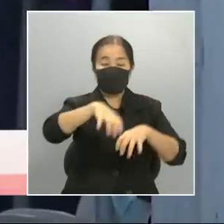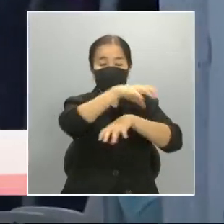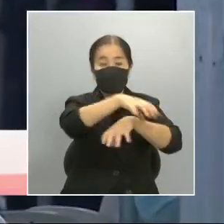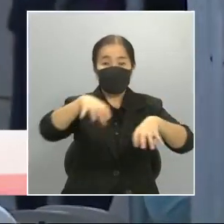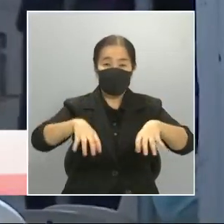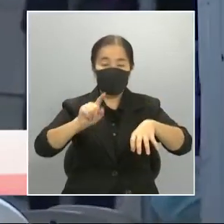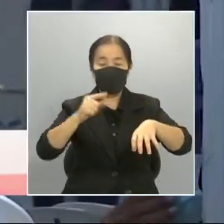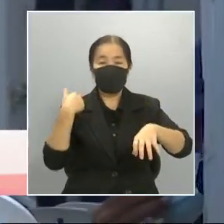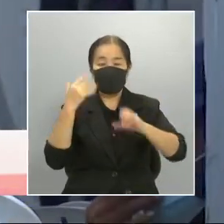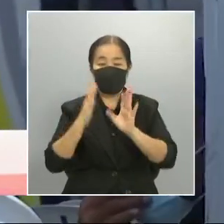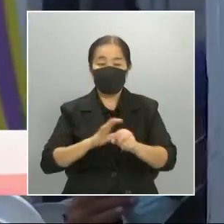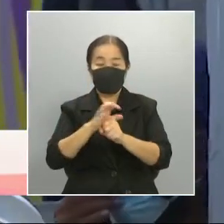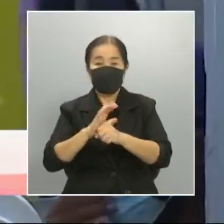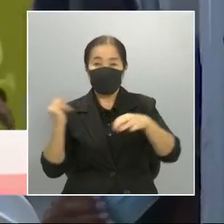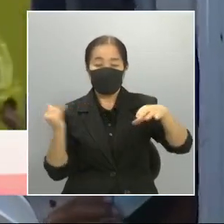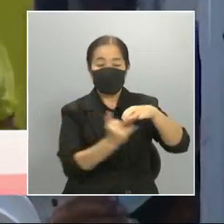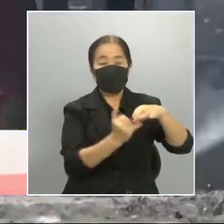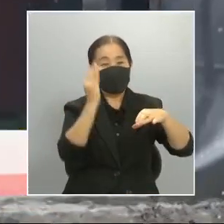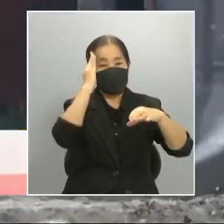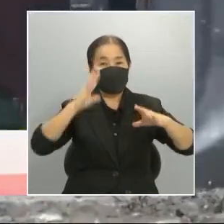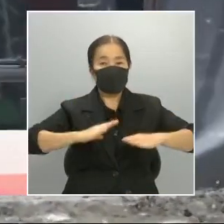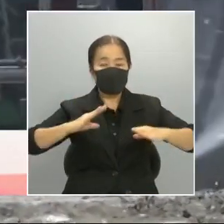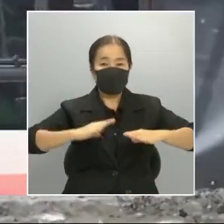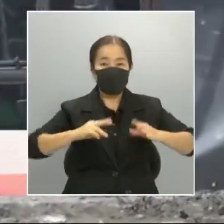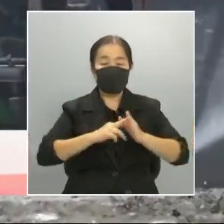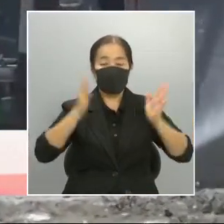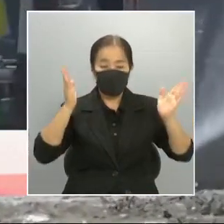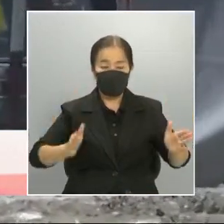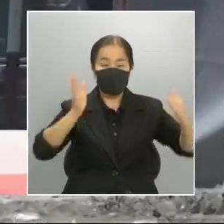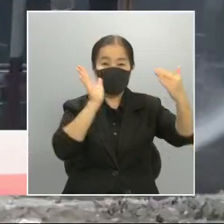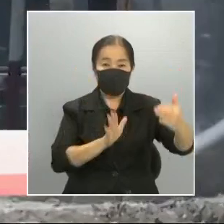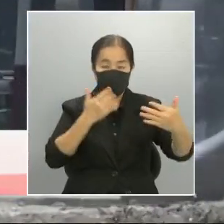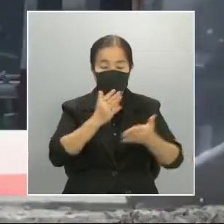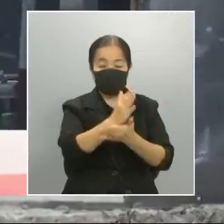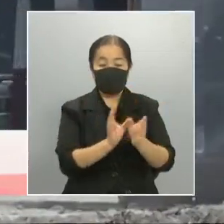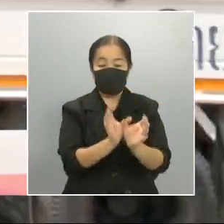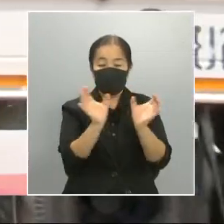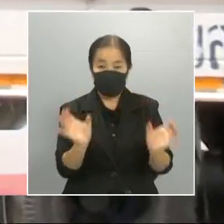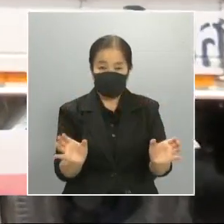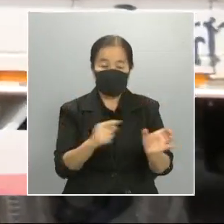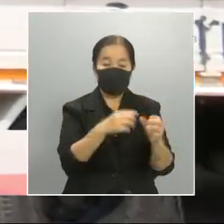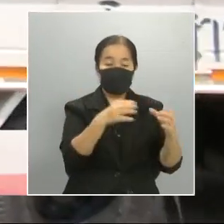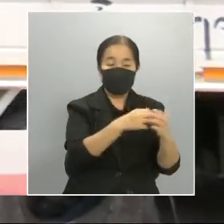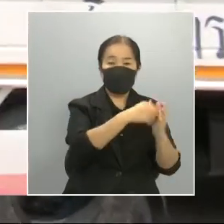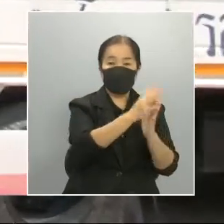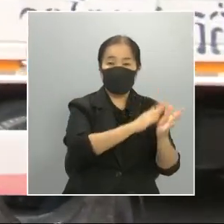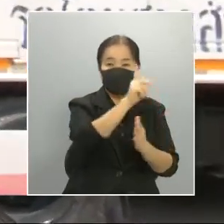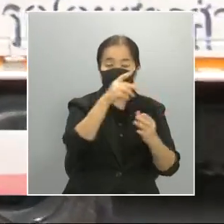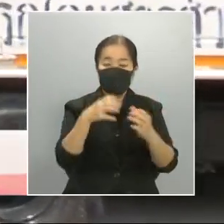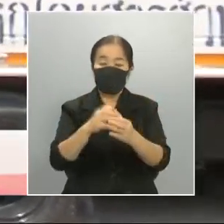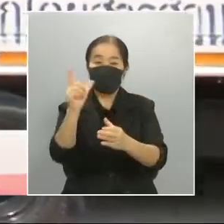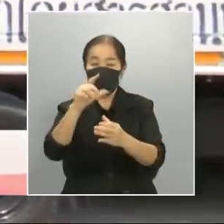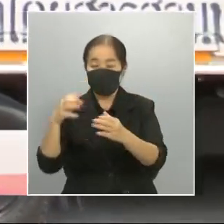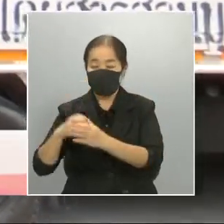เบอร์แอนด์ฟิวนะครับไม่ให้มีการแพร่เชื้อสู่ภายนอกคัดแยกประเภทผู้ป่วยออกเป็นกลุ่มก็จะมีกลุ่มเขียวกลุ่มหรือปุ่มแดง